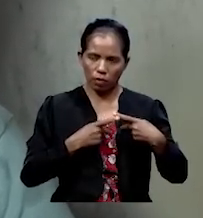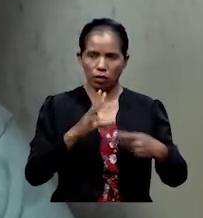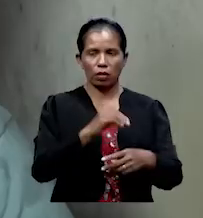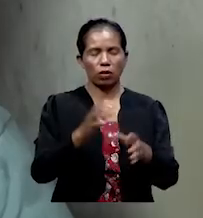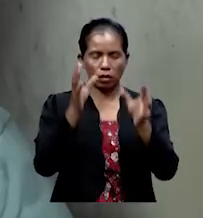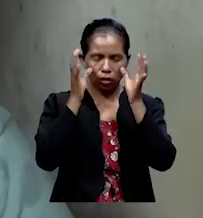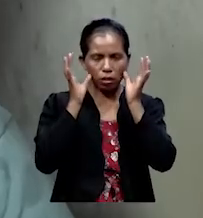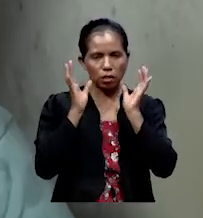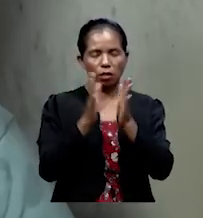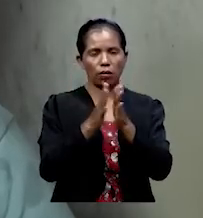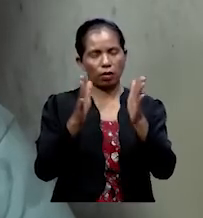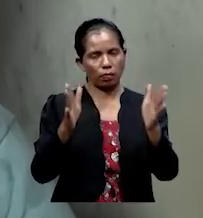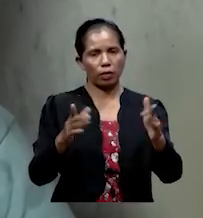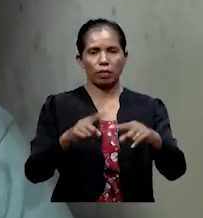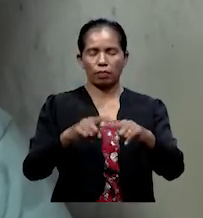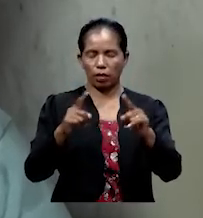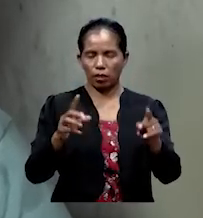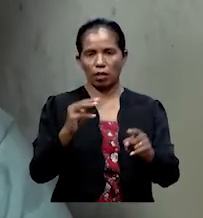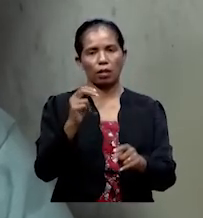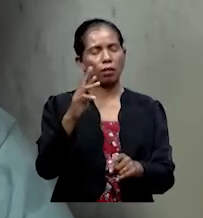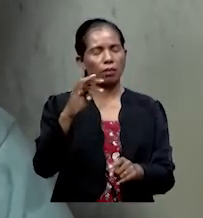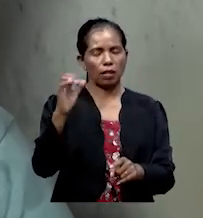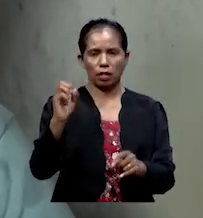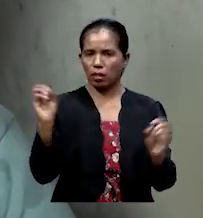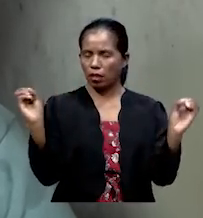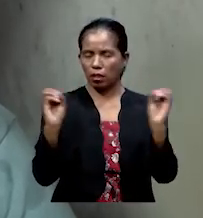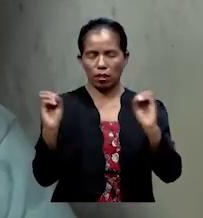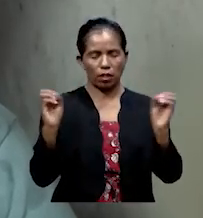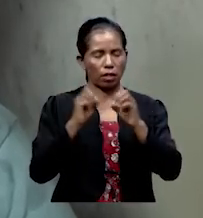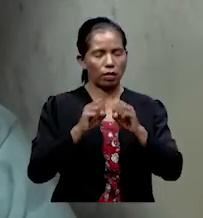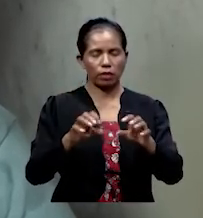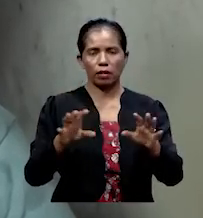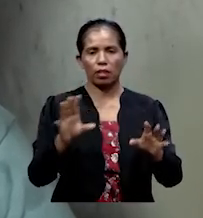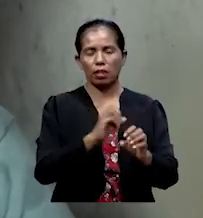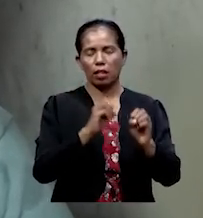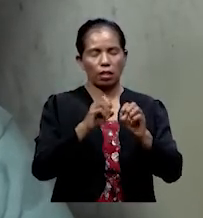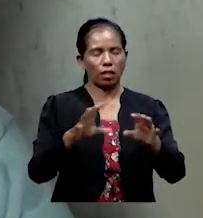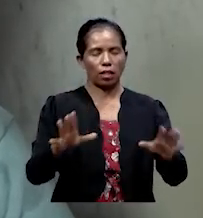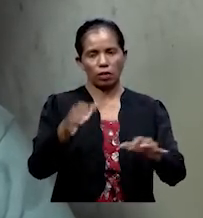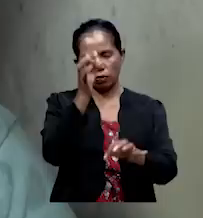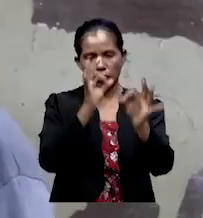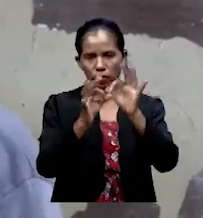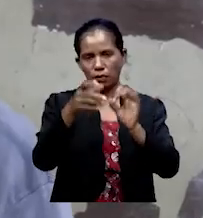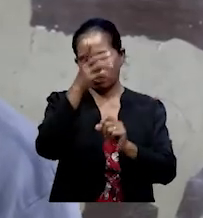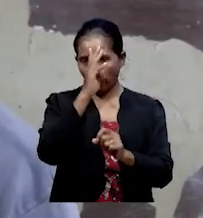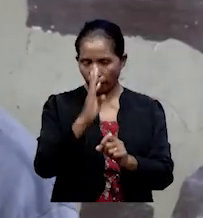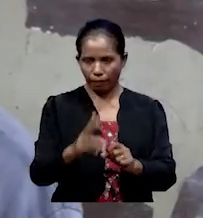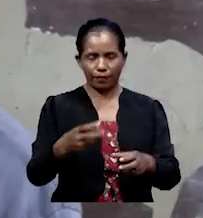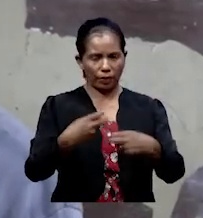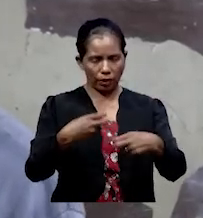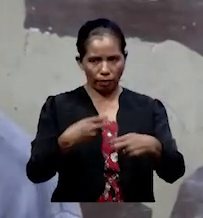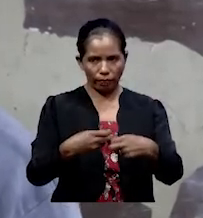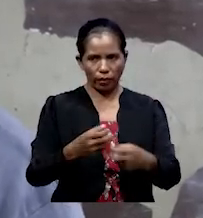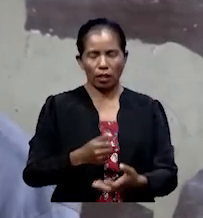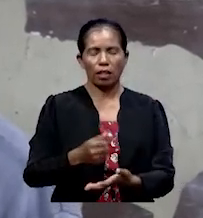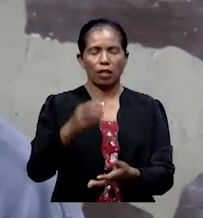tristi bot. Mai be, Maria Zina nunca lakon confianza ba maromak. Dificuldade hirak ne, setula